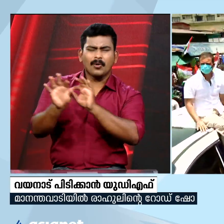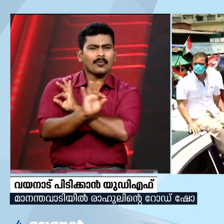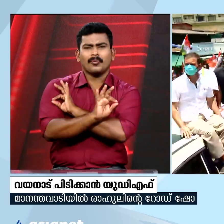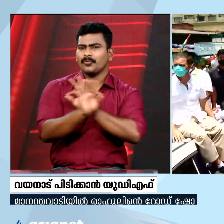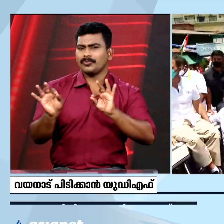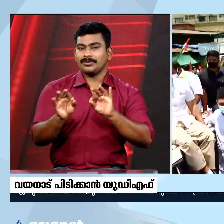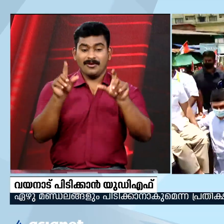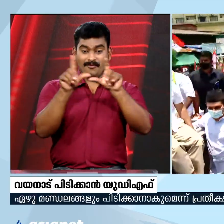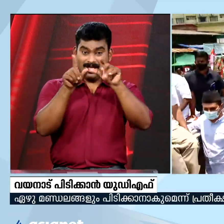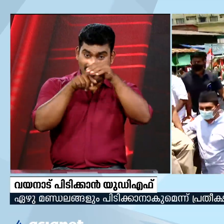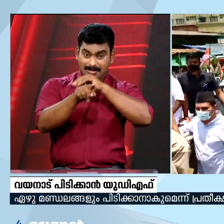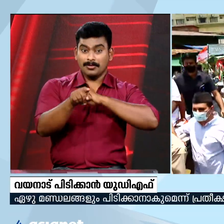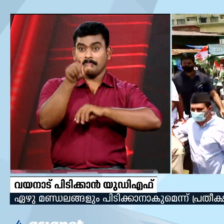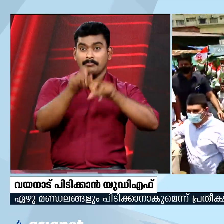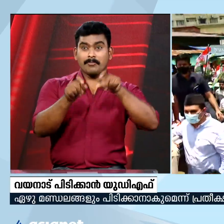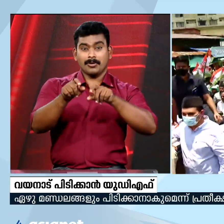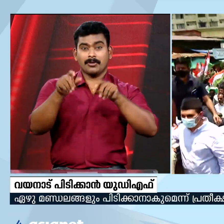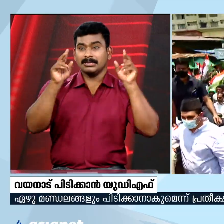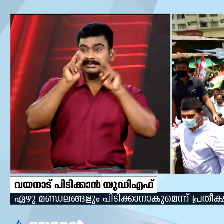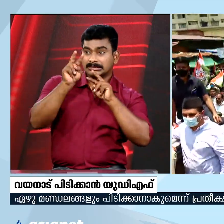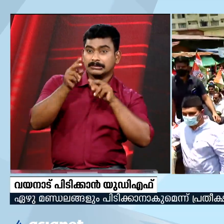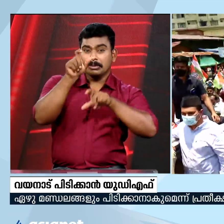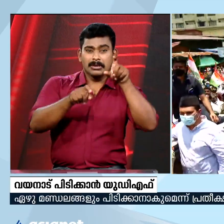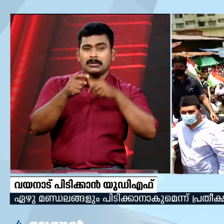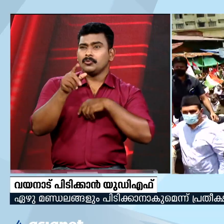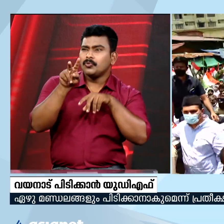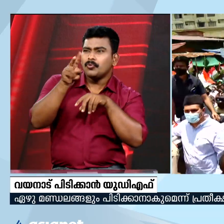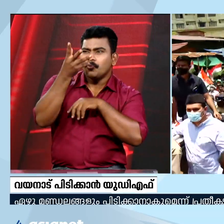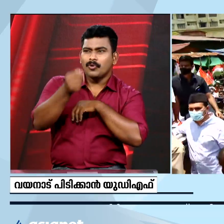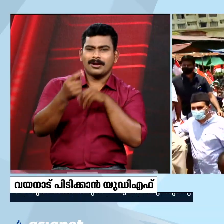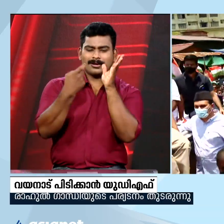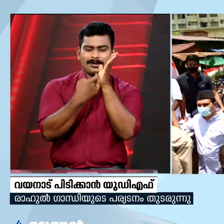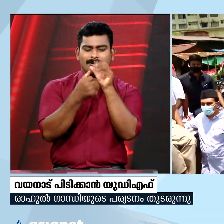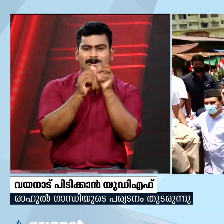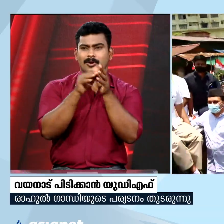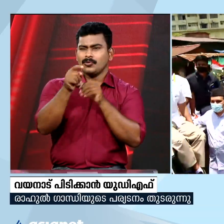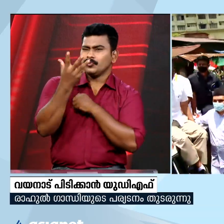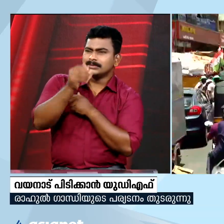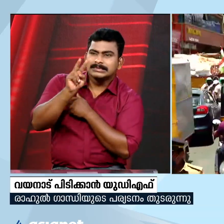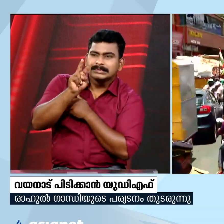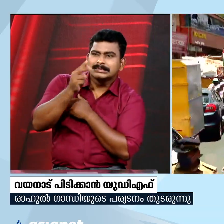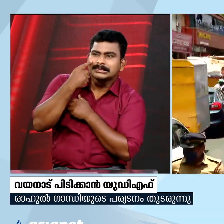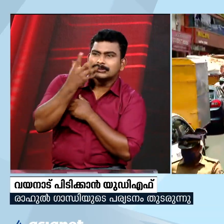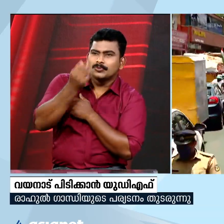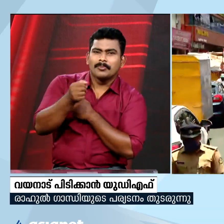മാനന്തവാടിയേക്കാൾ കൂടുതൽ പ്രവർത്തകർ രാഹുൽ ഗാന്ധിയെ കാണാനെത്തിയത് ബത്തേരിയിലാണ്. അവിടെയും ഒരു കിലോമീറ്ററോളം റോഡ് ഷോ നടന്നു.